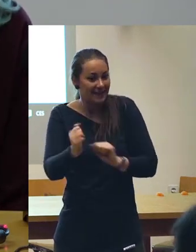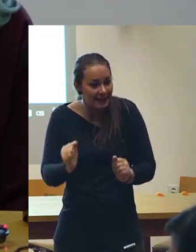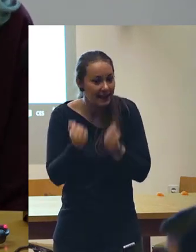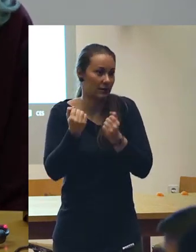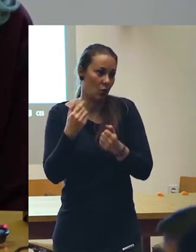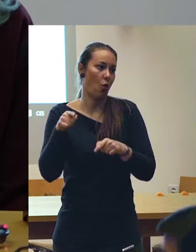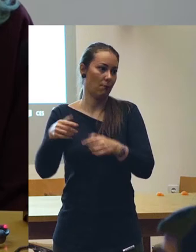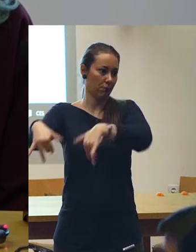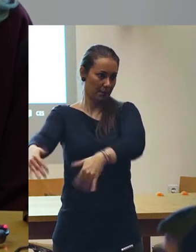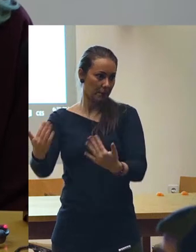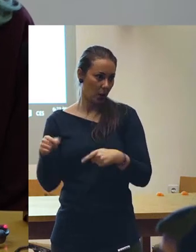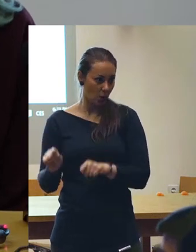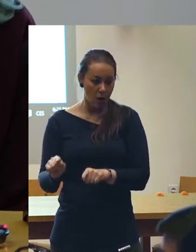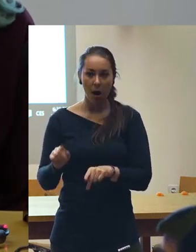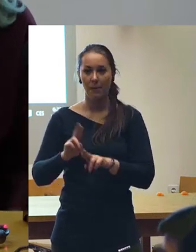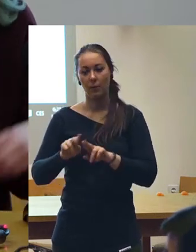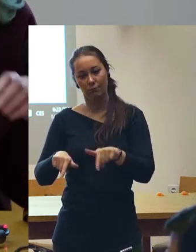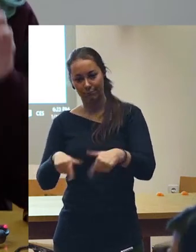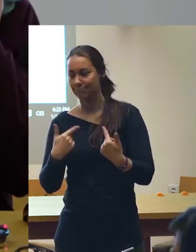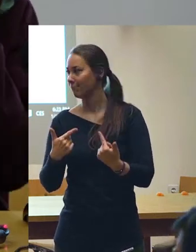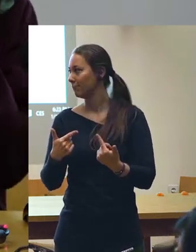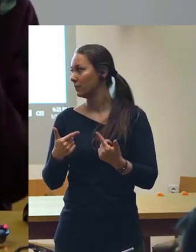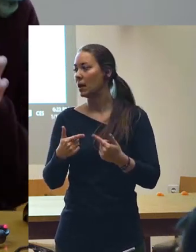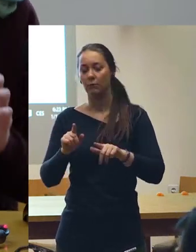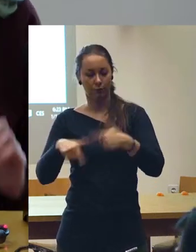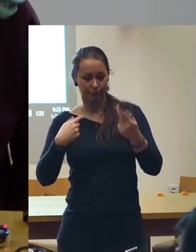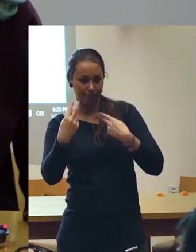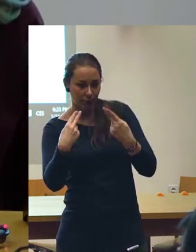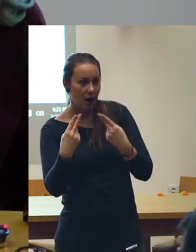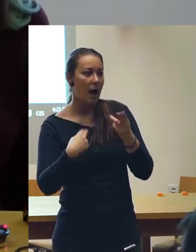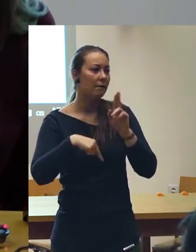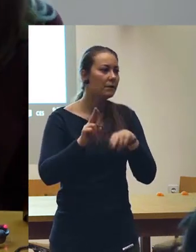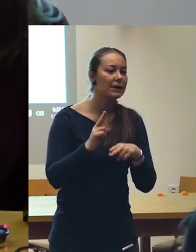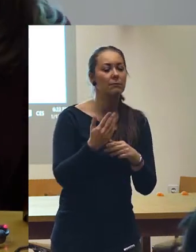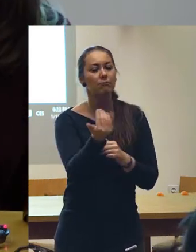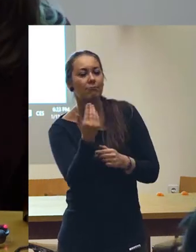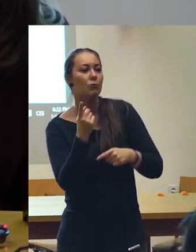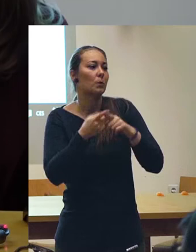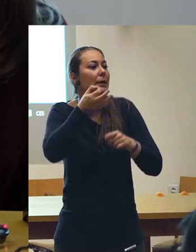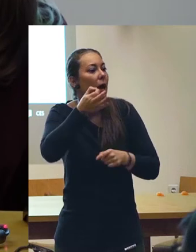muzeu. A budeme pokračovat s diskuzí o dost konkrétních vlastně příkladech